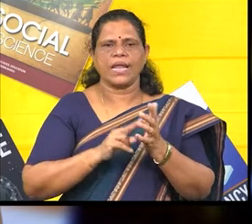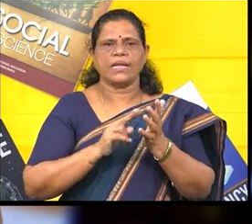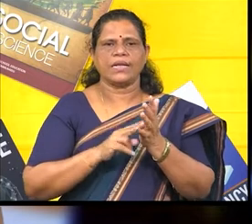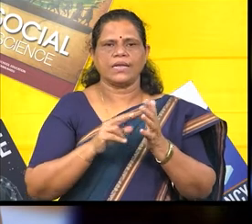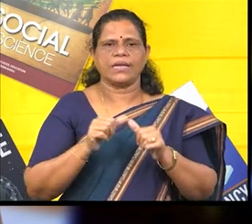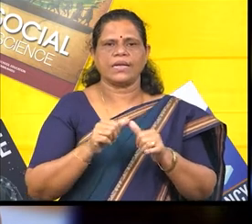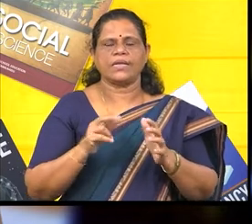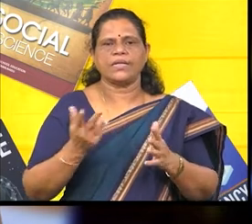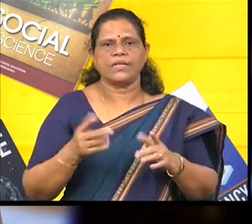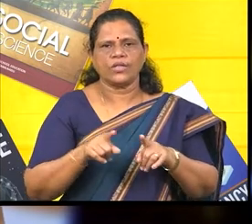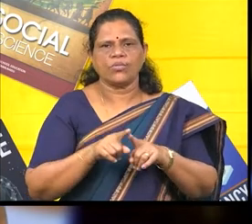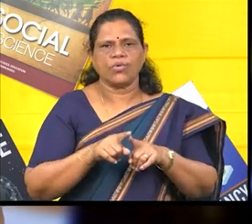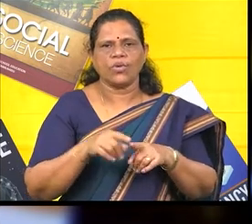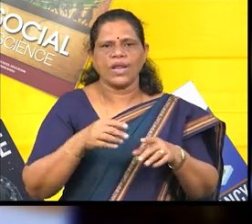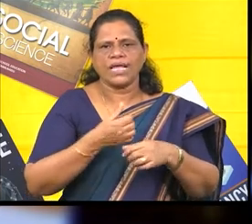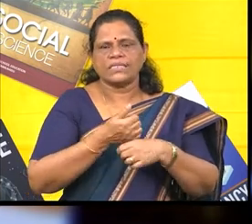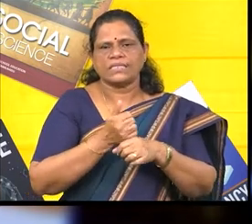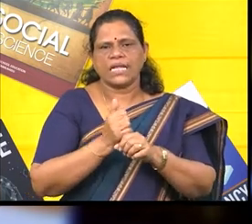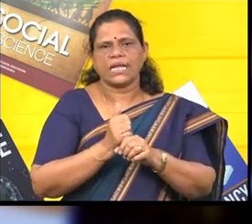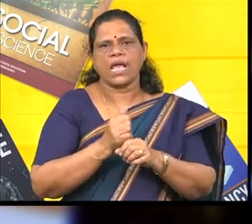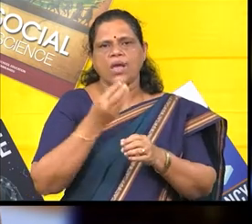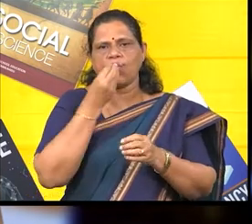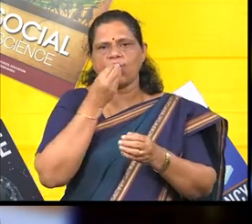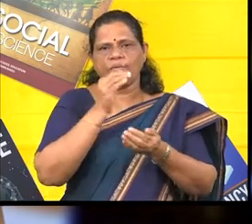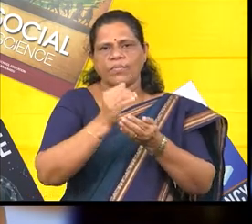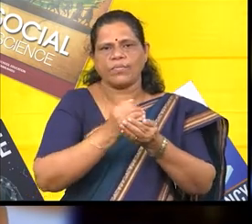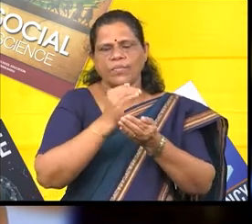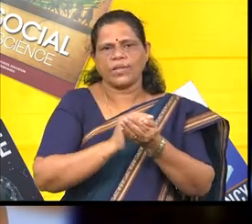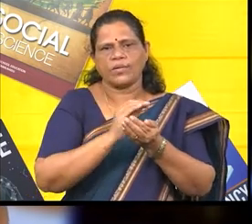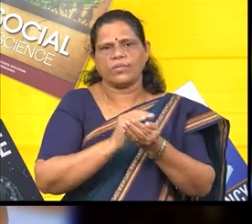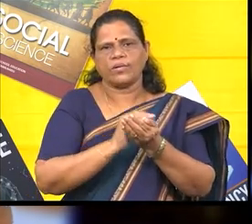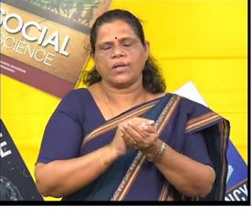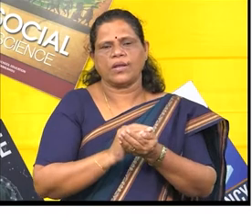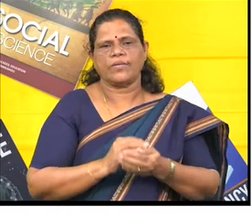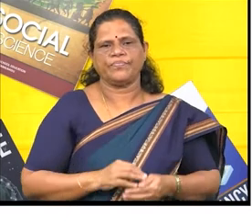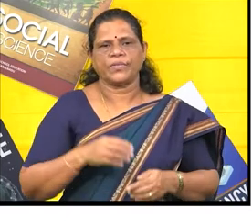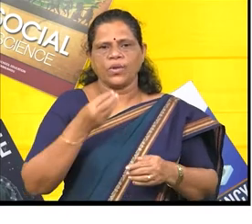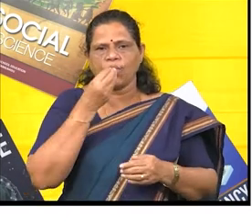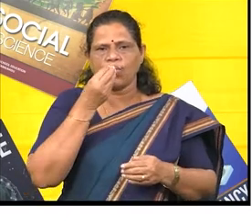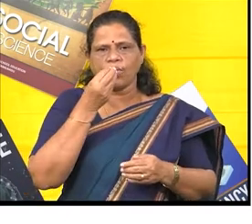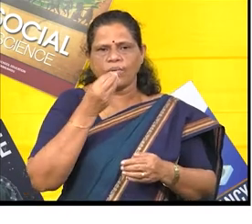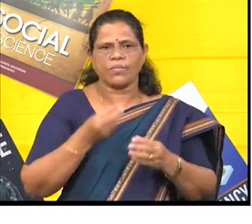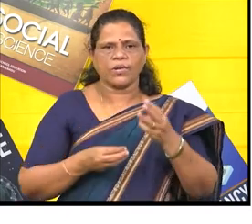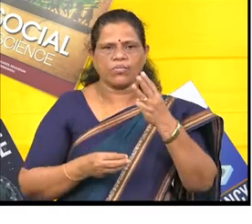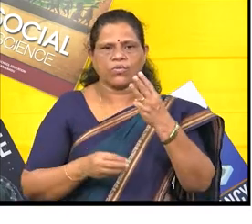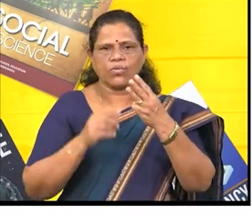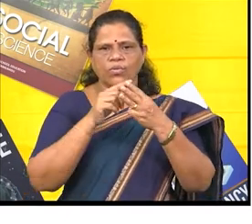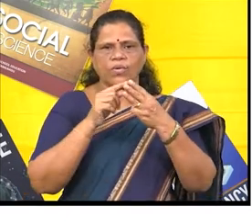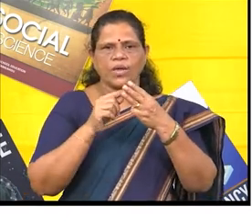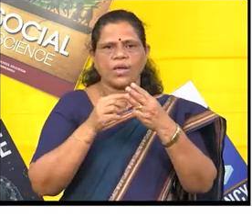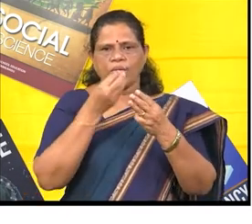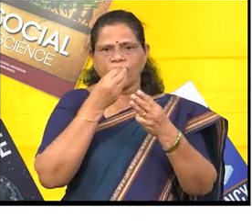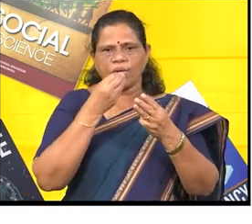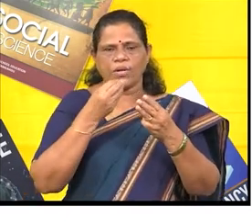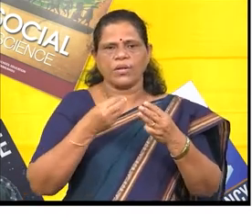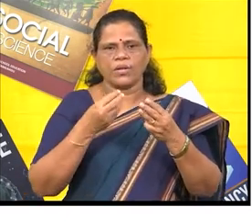என்ன சொல்லுவோம், செயற்கையான உணவை பதப்படுத்தக்கூடிய காரணிகளாக நம்ம வேதிப்பொருட்களை பயன்படுத்துகிறோம். உணவை பொறுத்தவரையில் மூன்று வகையான உணவுகள்